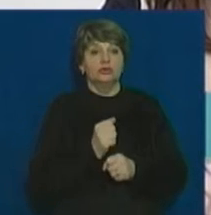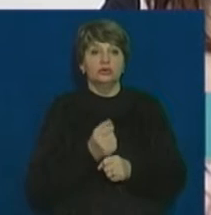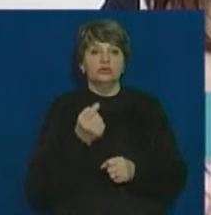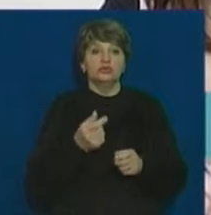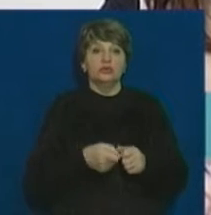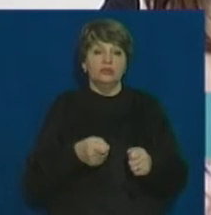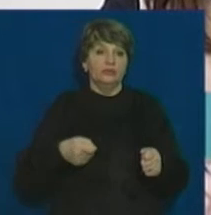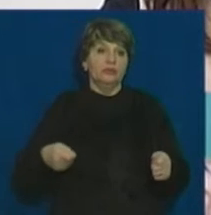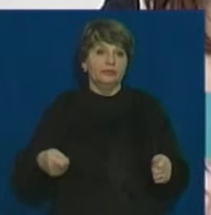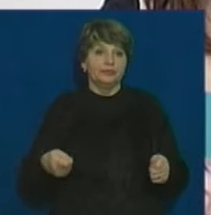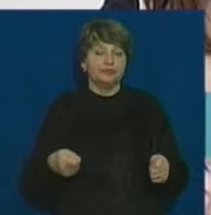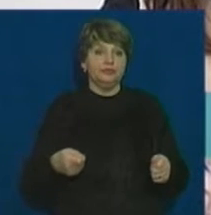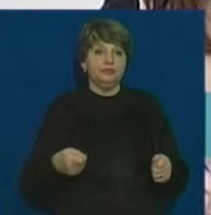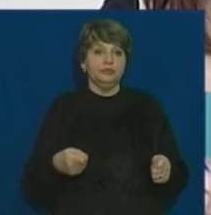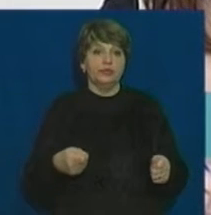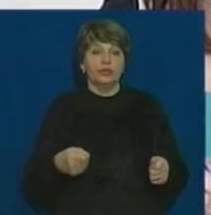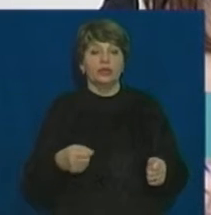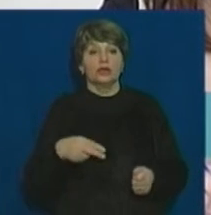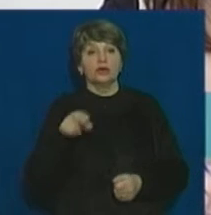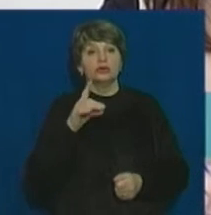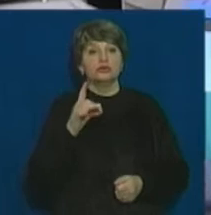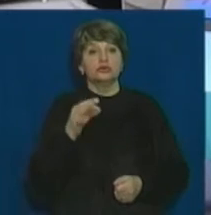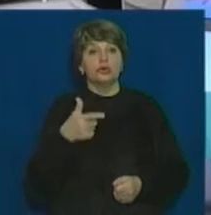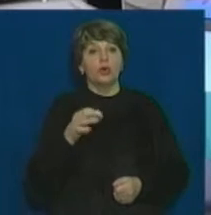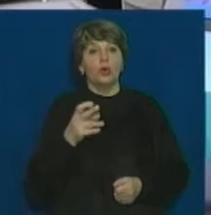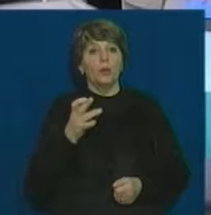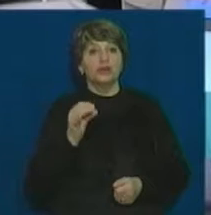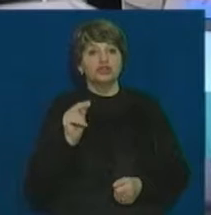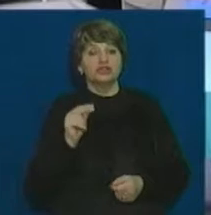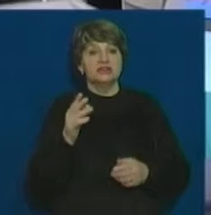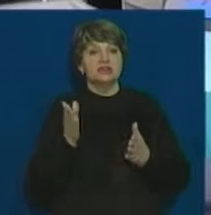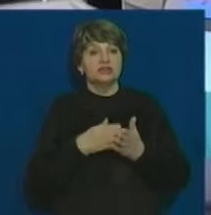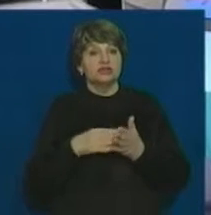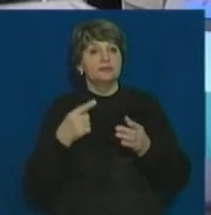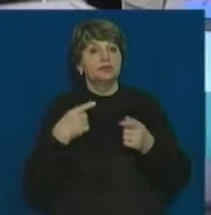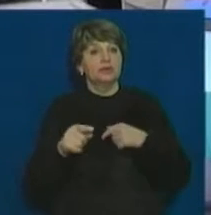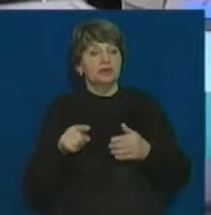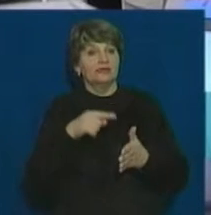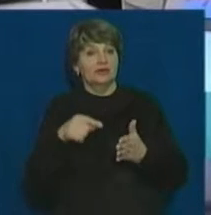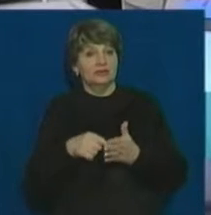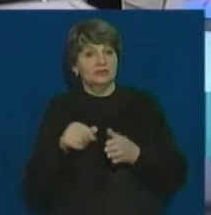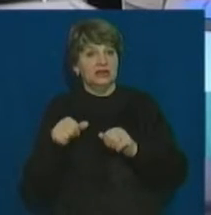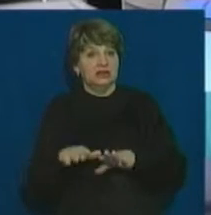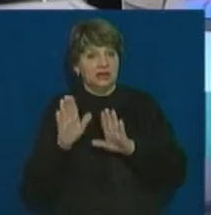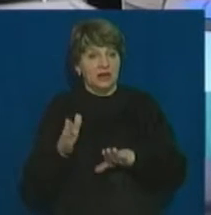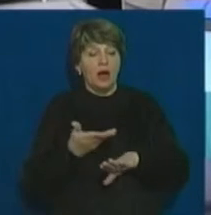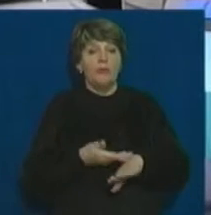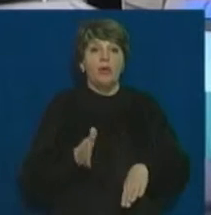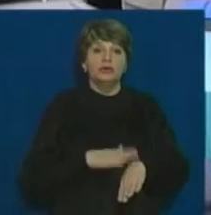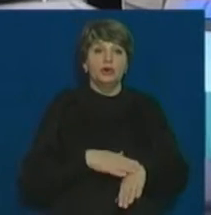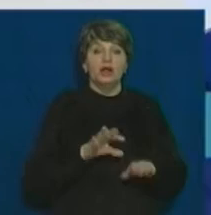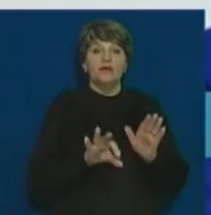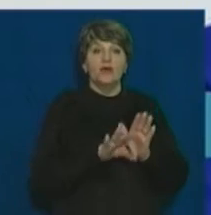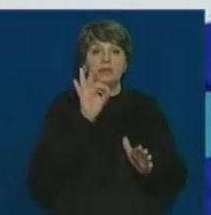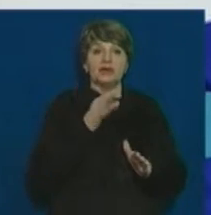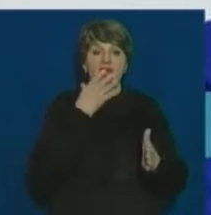Другобич взагалі там по будь-яких питаннях зараз консультується. Полтава там вибирала назву